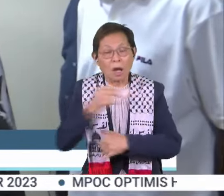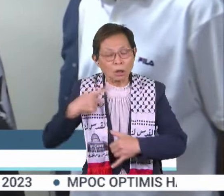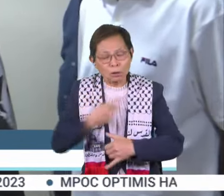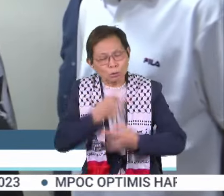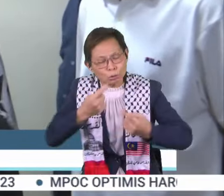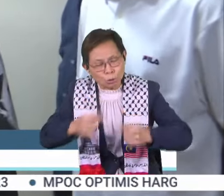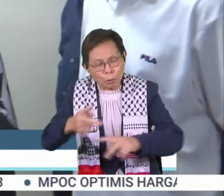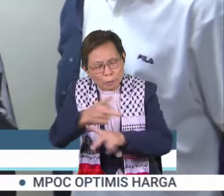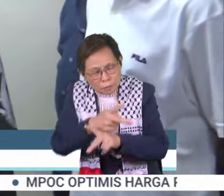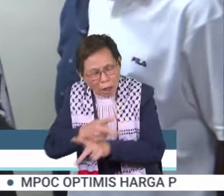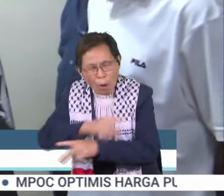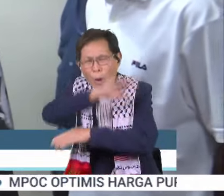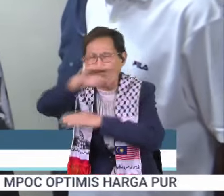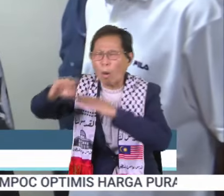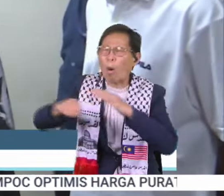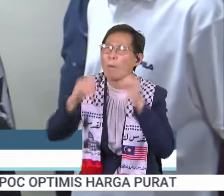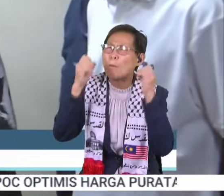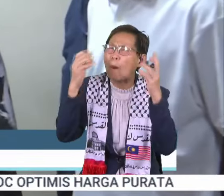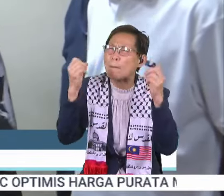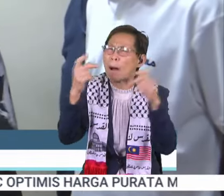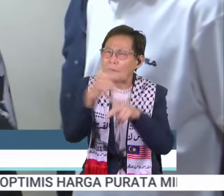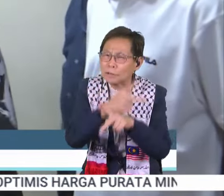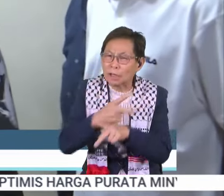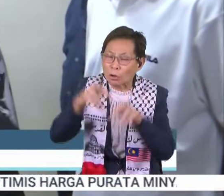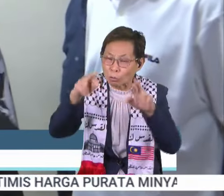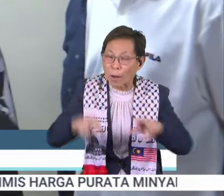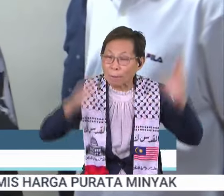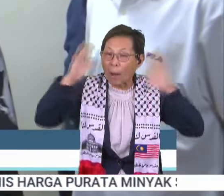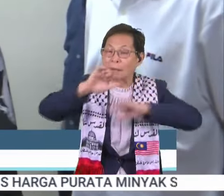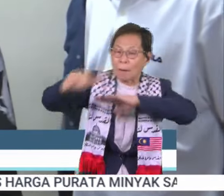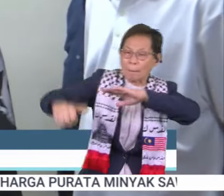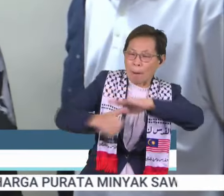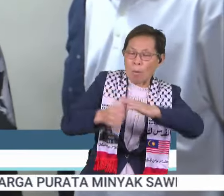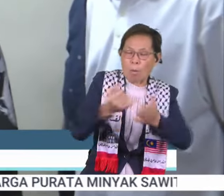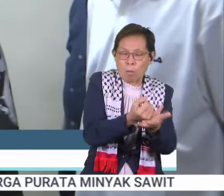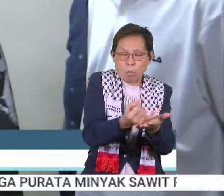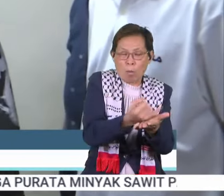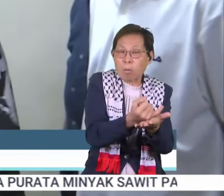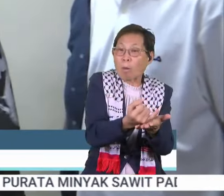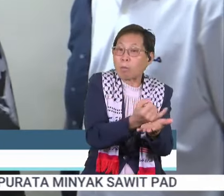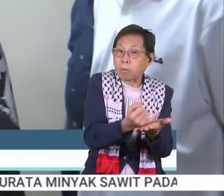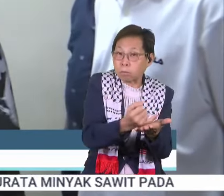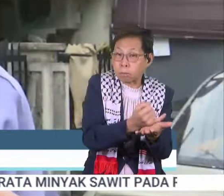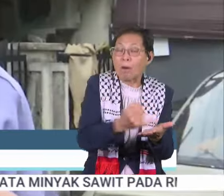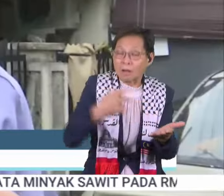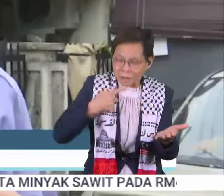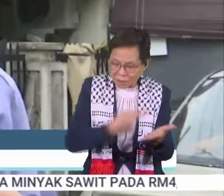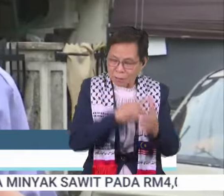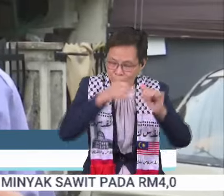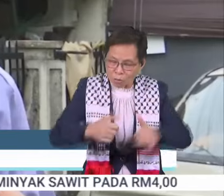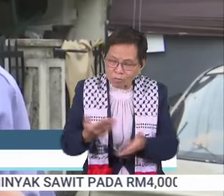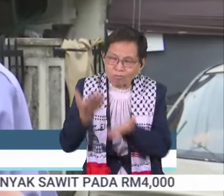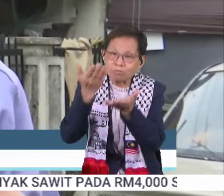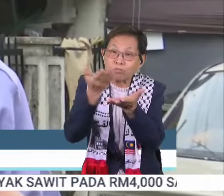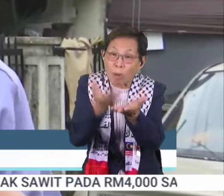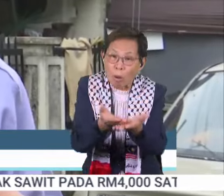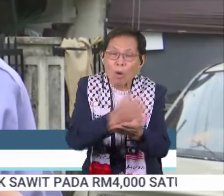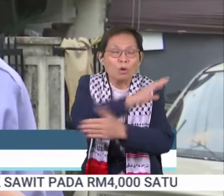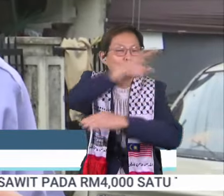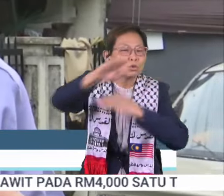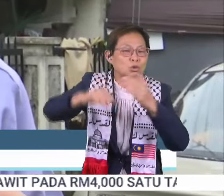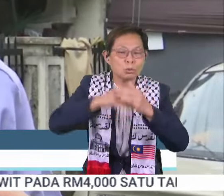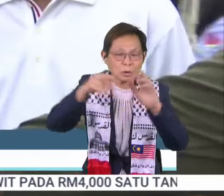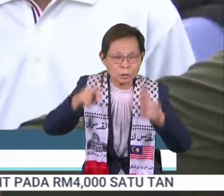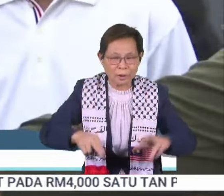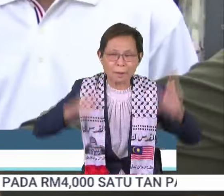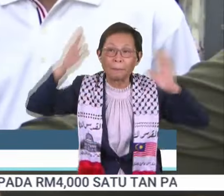kita cuba melindungi sebanyak mungkin rakyat Malaysia di bawah pelindungan keselamatan sosial yang mana kita boleh tawarkan kepada semua